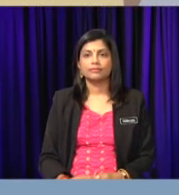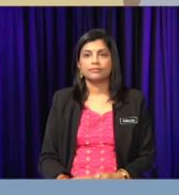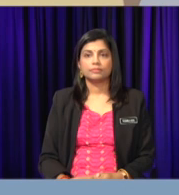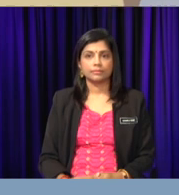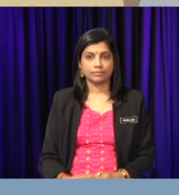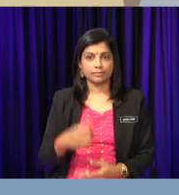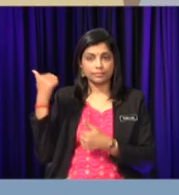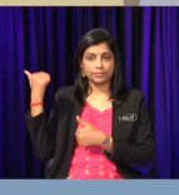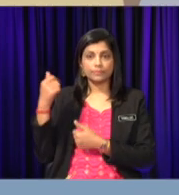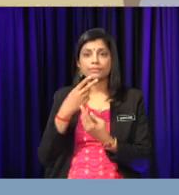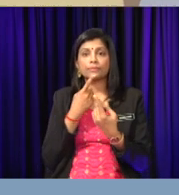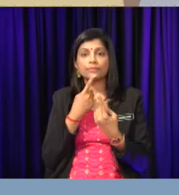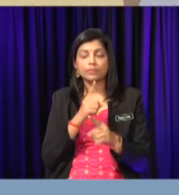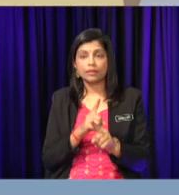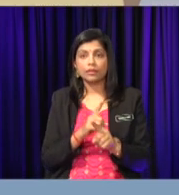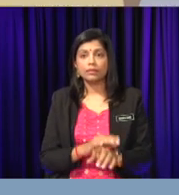Jokowi